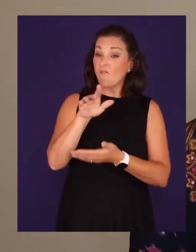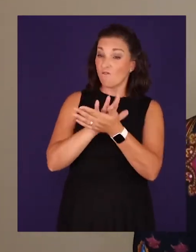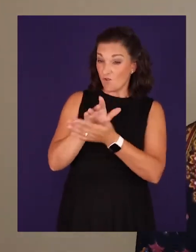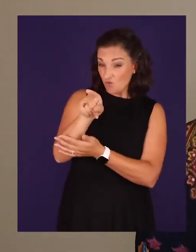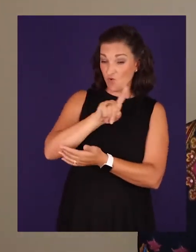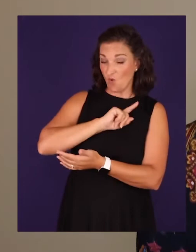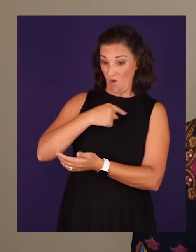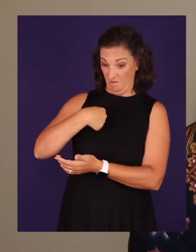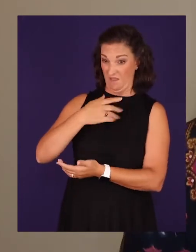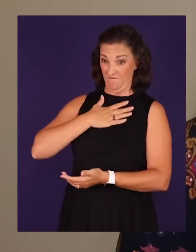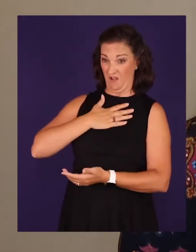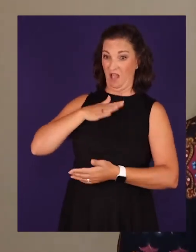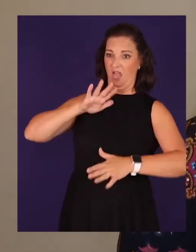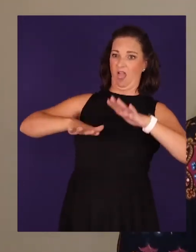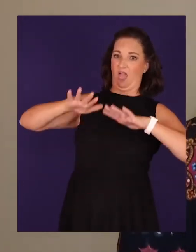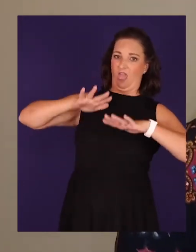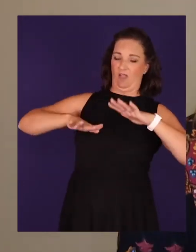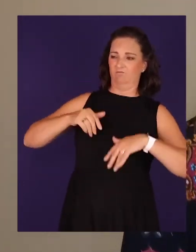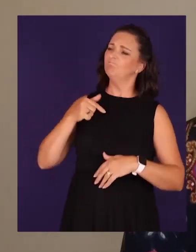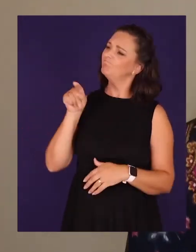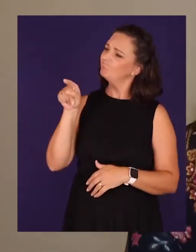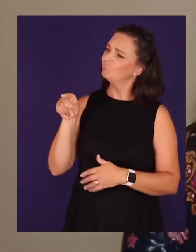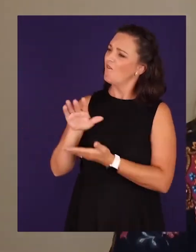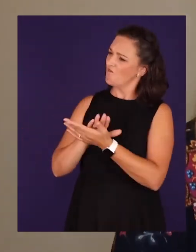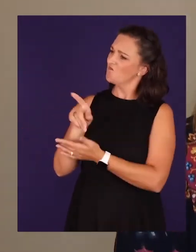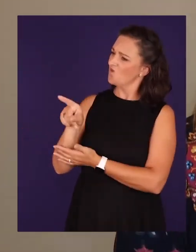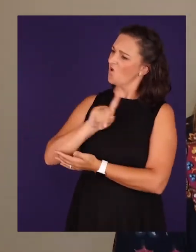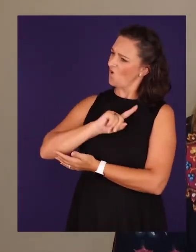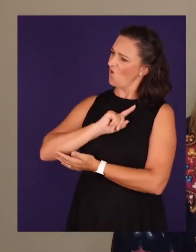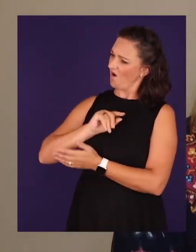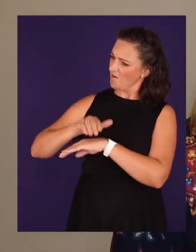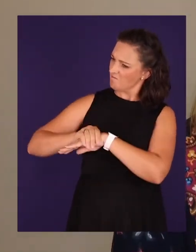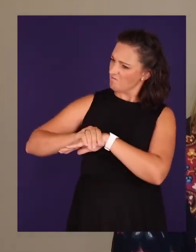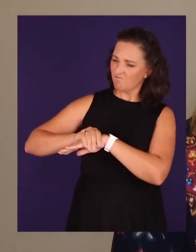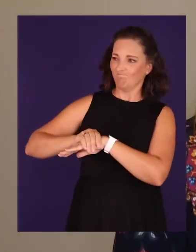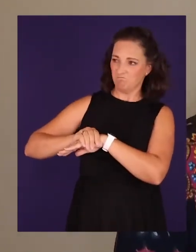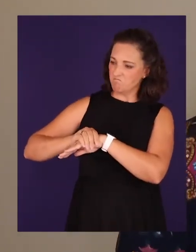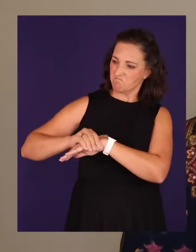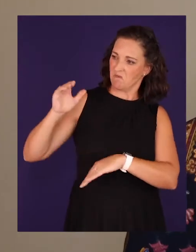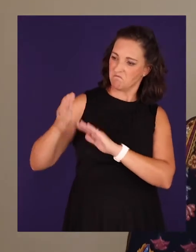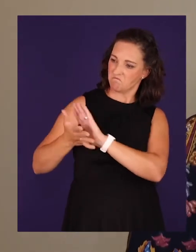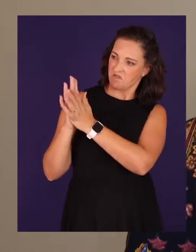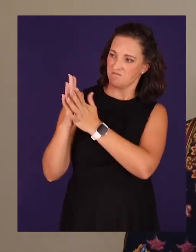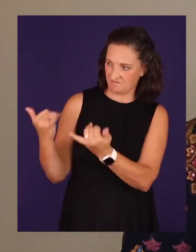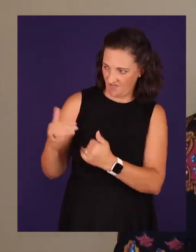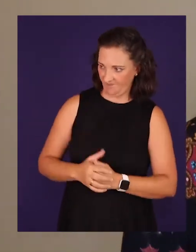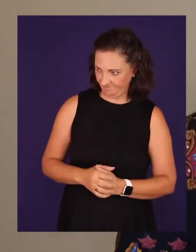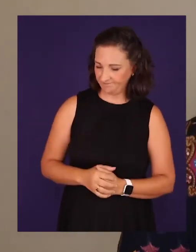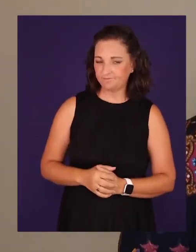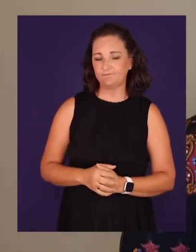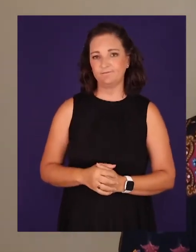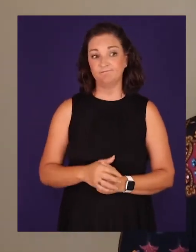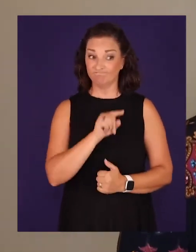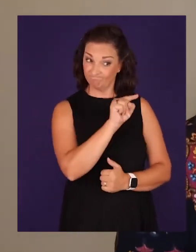ek nou onzeker van myself achtergelaat is. Ek vergewe jou dat 'n vriendskap as gevolg van jou optrede